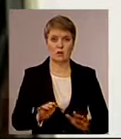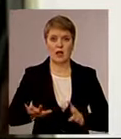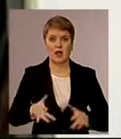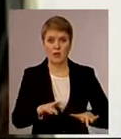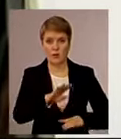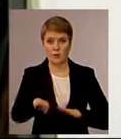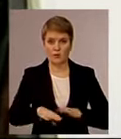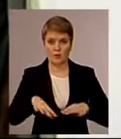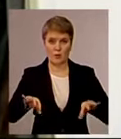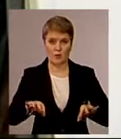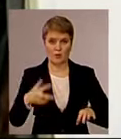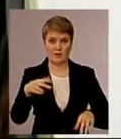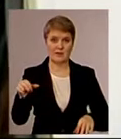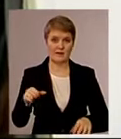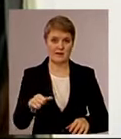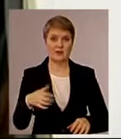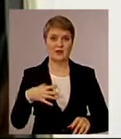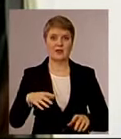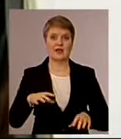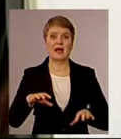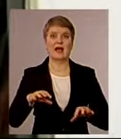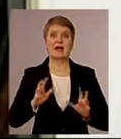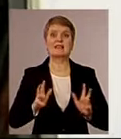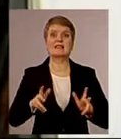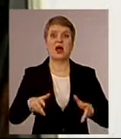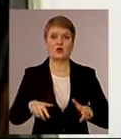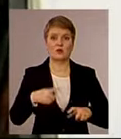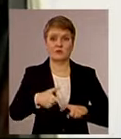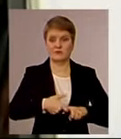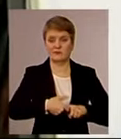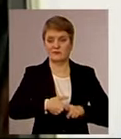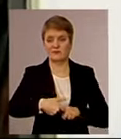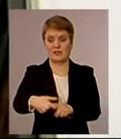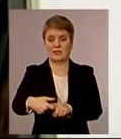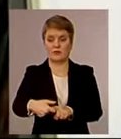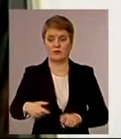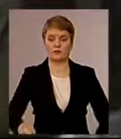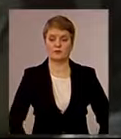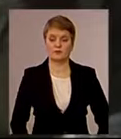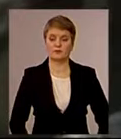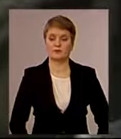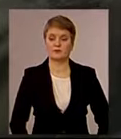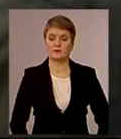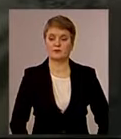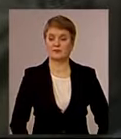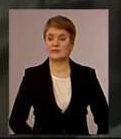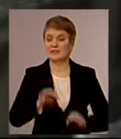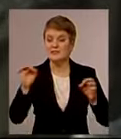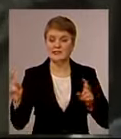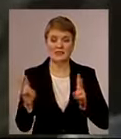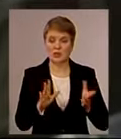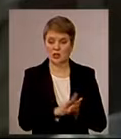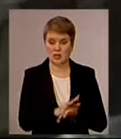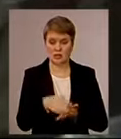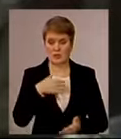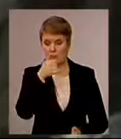ковеса. За півгодини десь виїхали. Трактор поїхав, підцепив, витягнути, виїхали. Тому що ніхто нічого не чистить, ми не